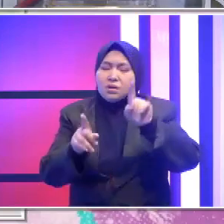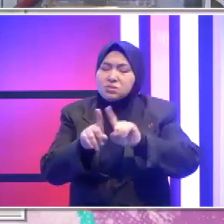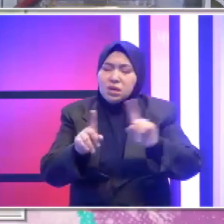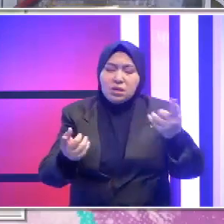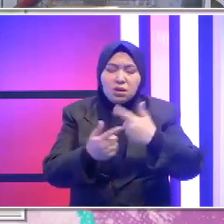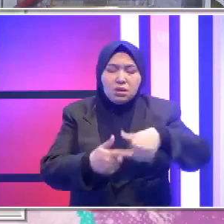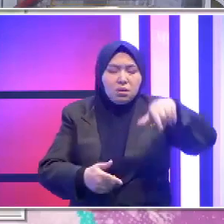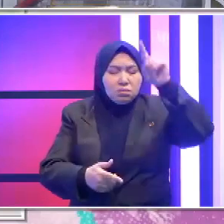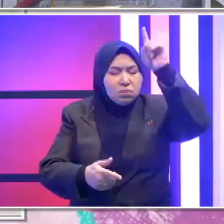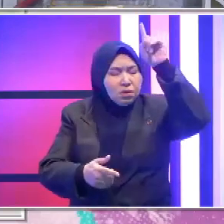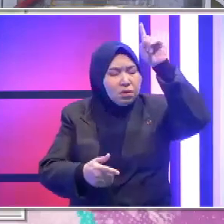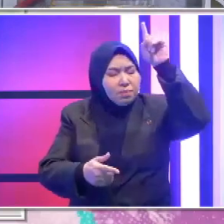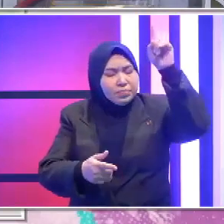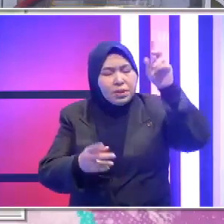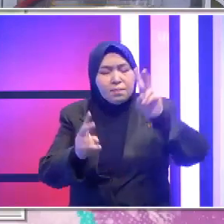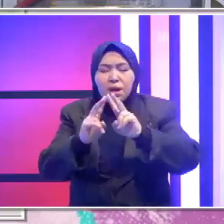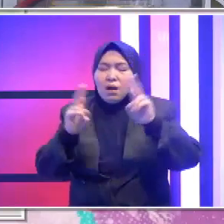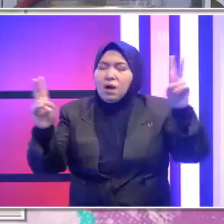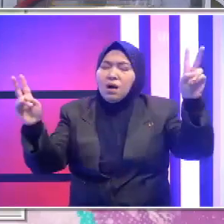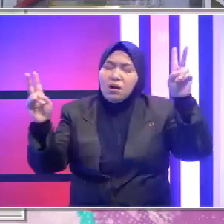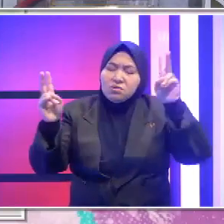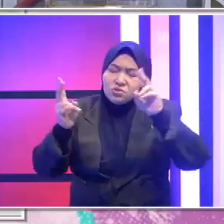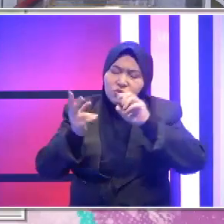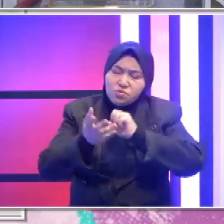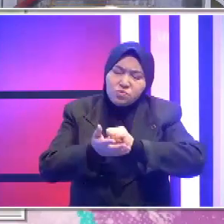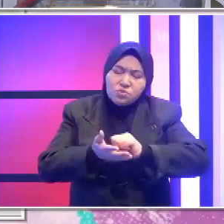subhanallah subhanallah